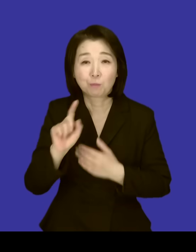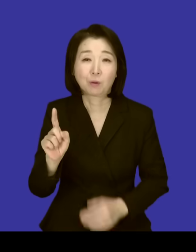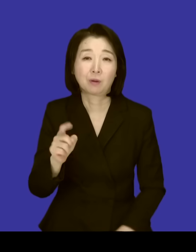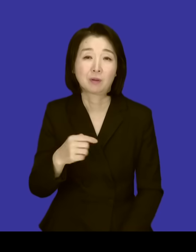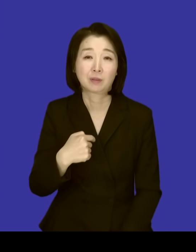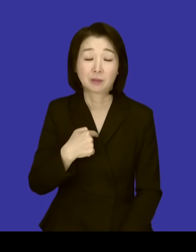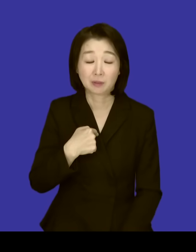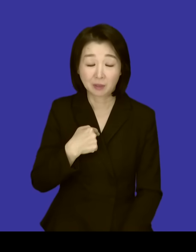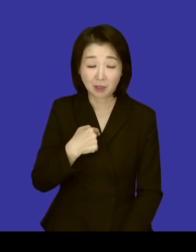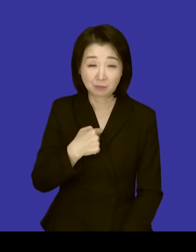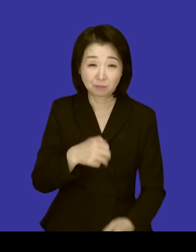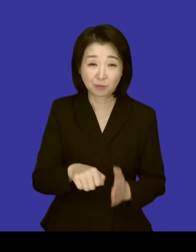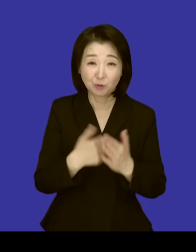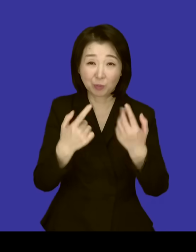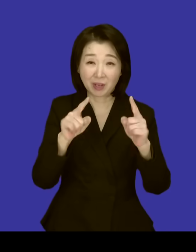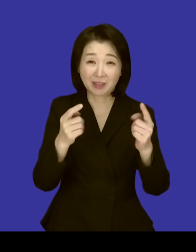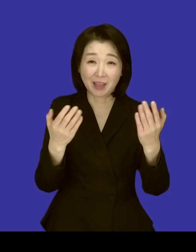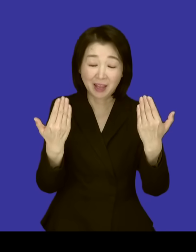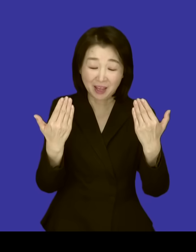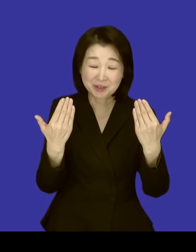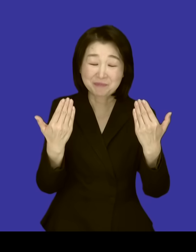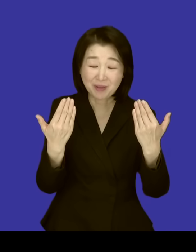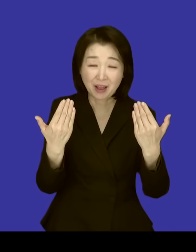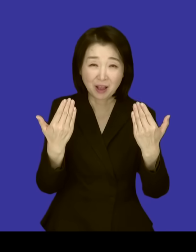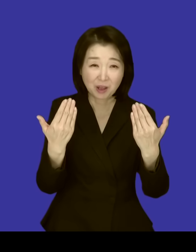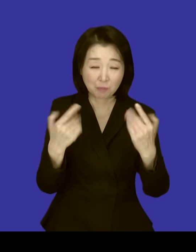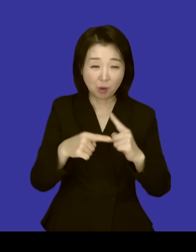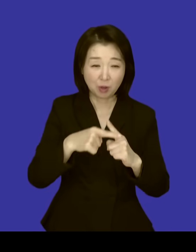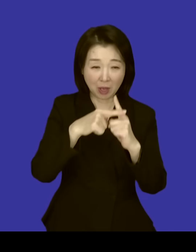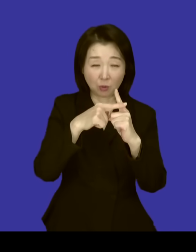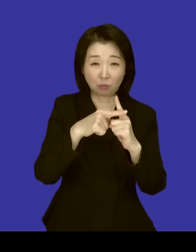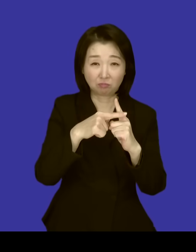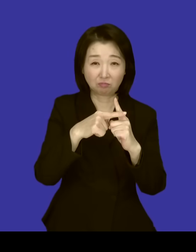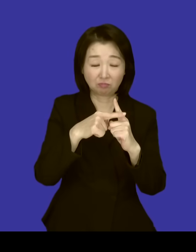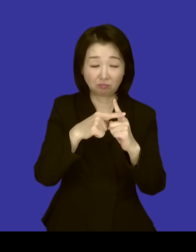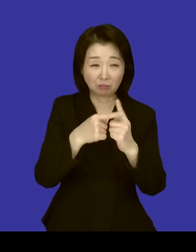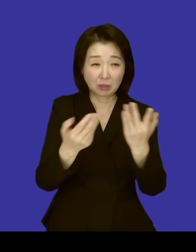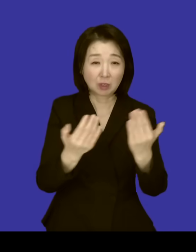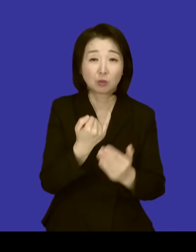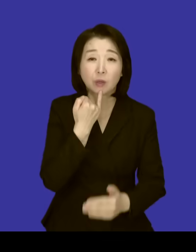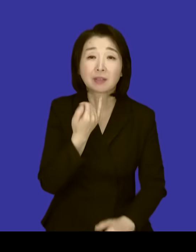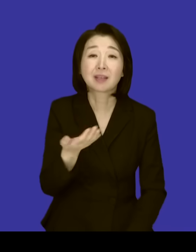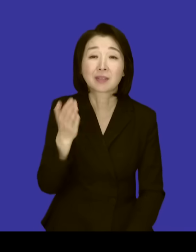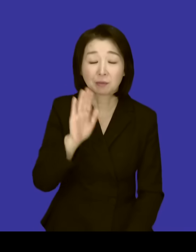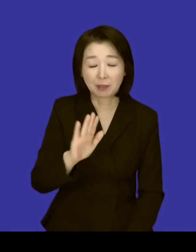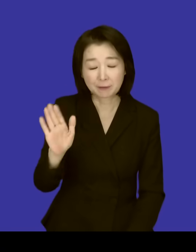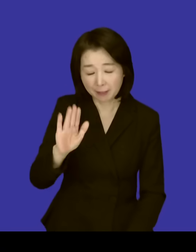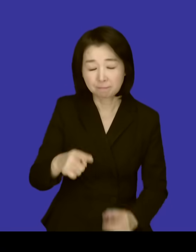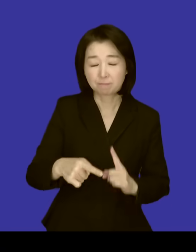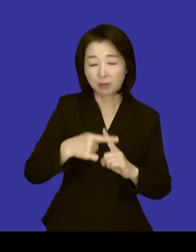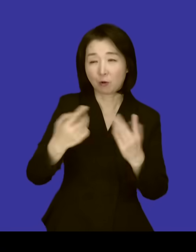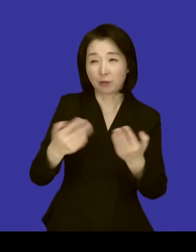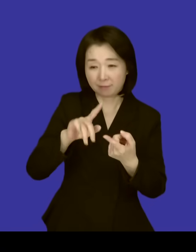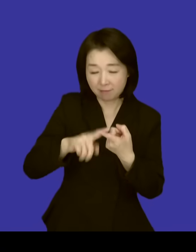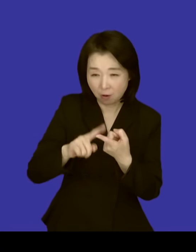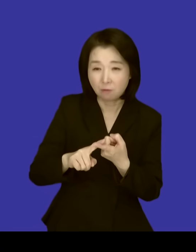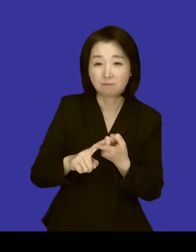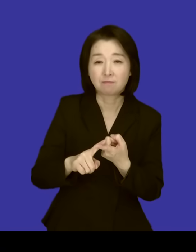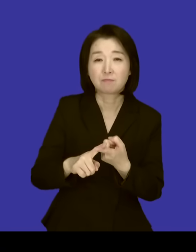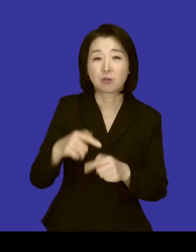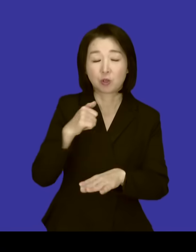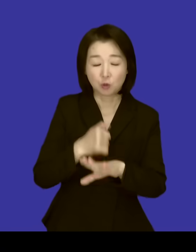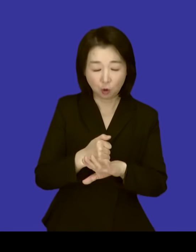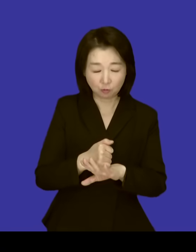물론 뭐 명문대생이면서 간호사면 제일 좋았겠지만은 아니, 저는 간호사 하겠습니다 해가지고 이제 소신껏